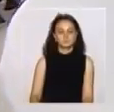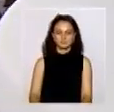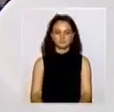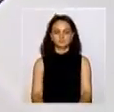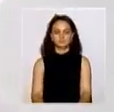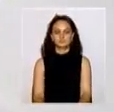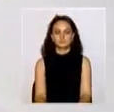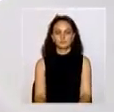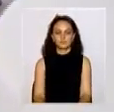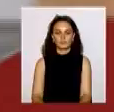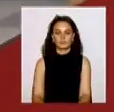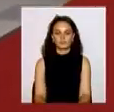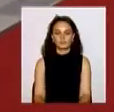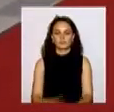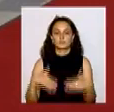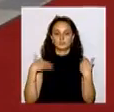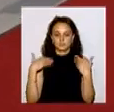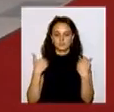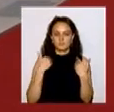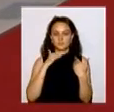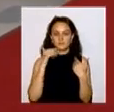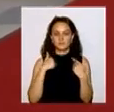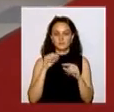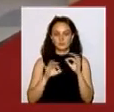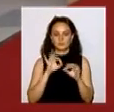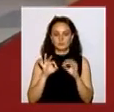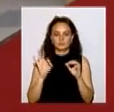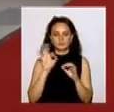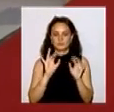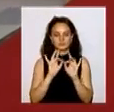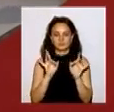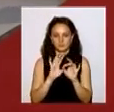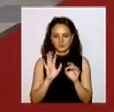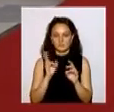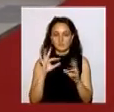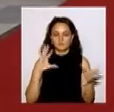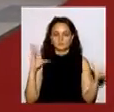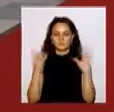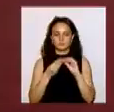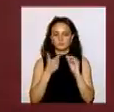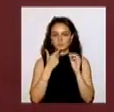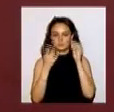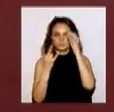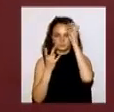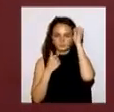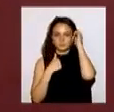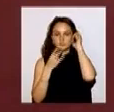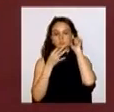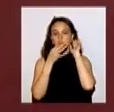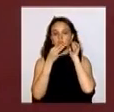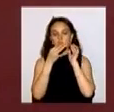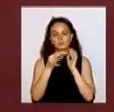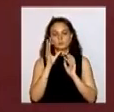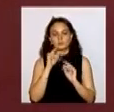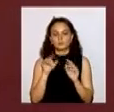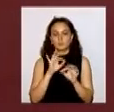მოგესალმებით, მე არ შეგაწყენთ თავს და ბევრს არ მოგიყვებით ჩვენი პროექტის შესახებ, თუმცა მაყურებელთან ერთად მაინც უნდა შევაჯამო. და უნდა გითხრათ, რომ თავის დროზე, როდესაც